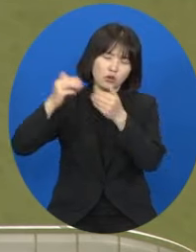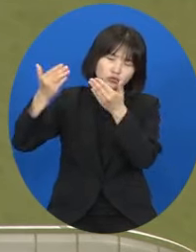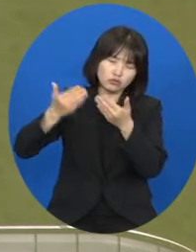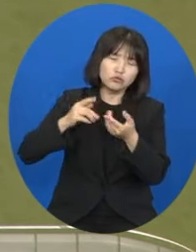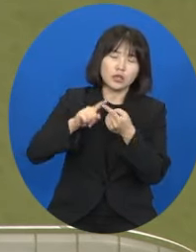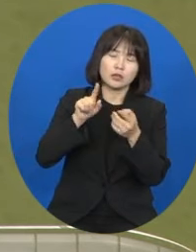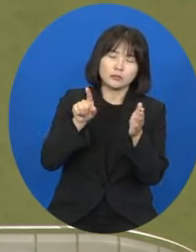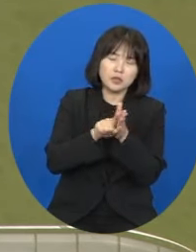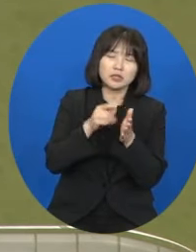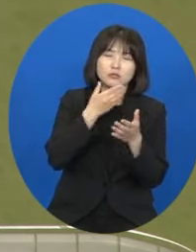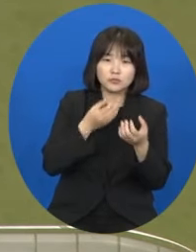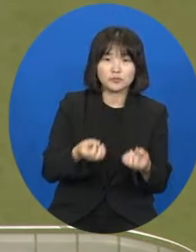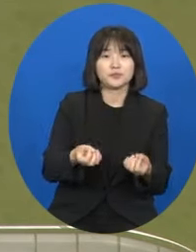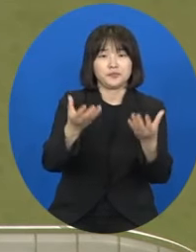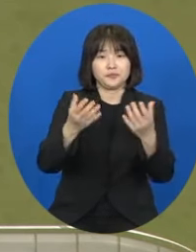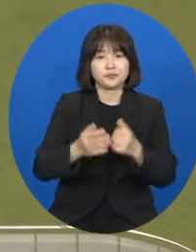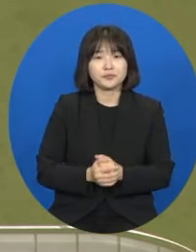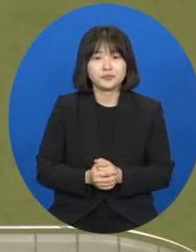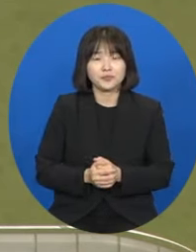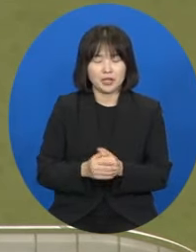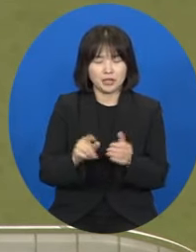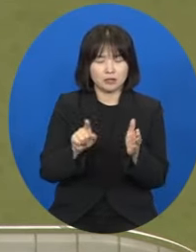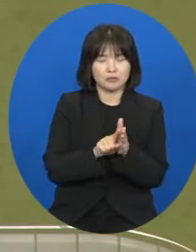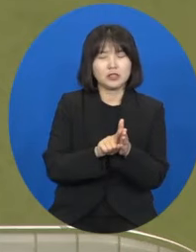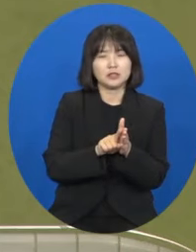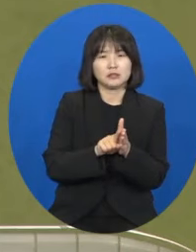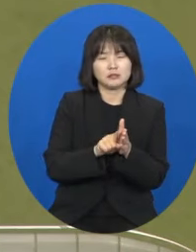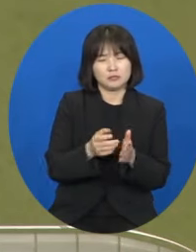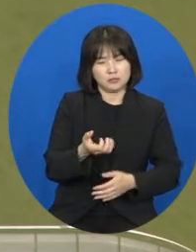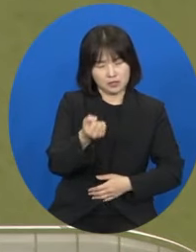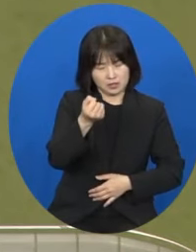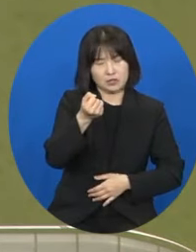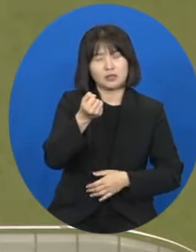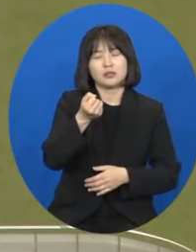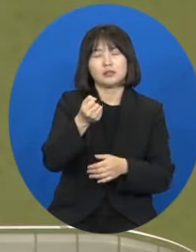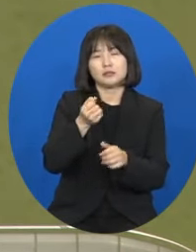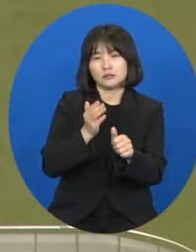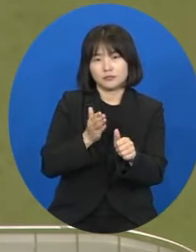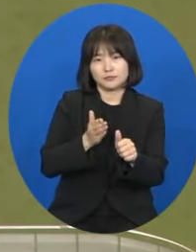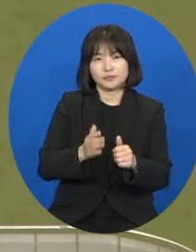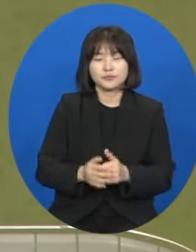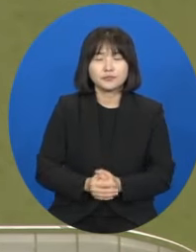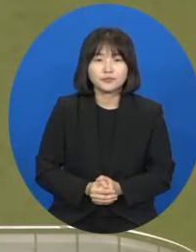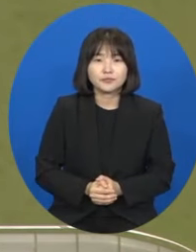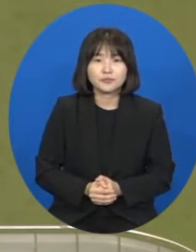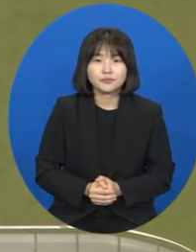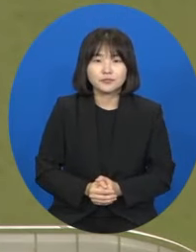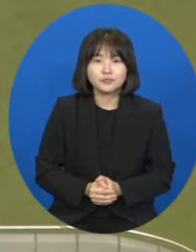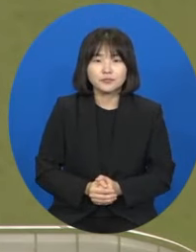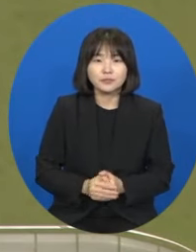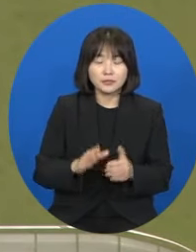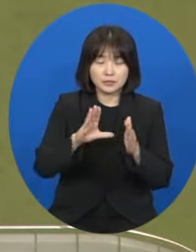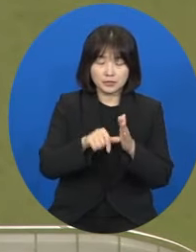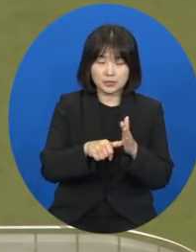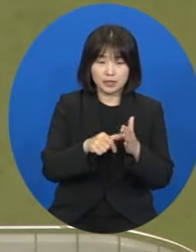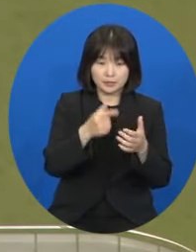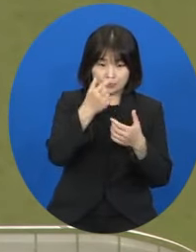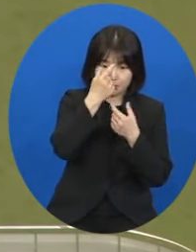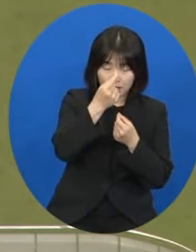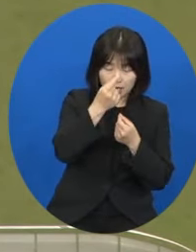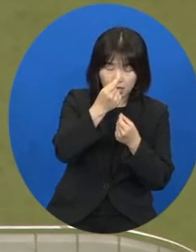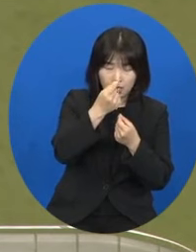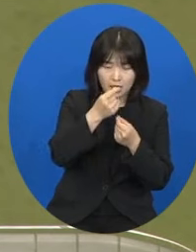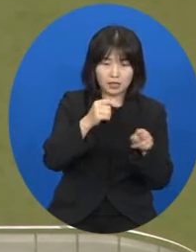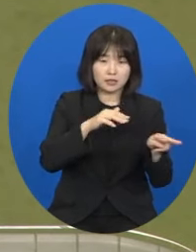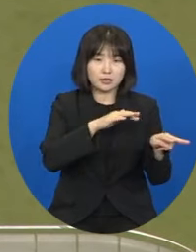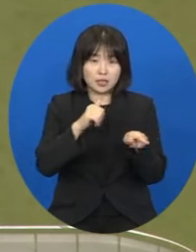믿으시기 축복합니다. 그 믿음 가운데 여러분 나가셔야 된다는 거예요. 때가 되자 사무엘이 드디어 공식 석성이